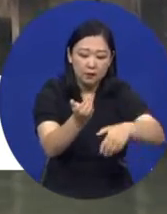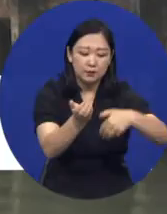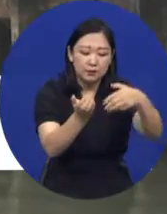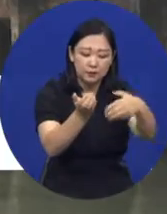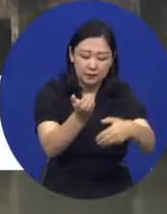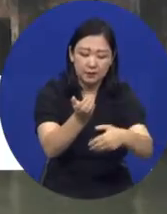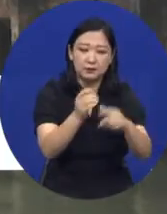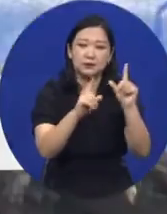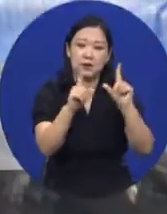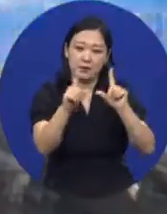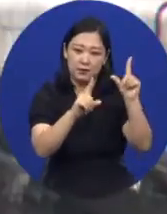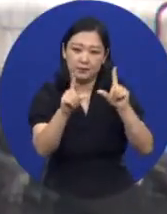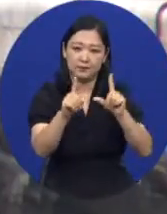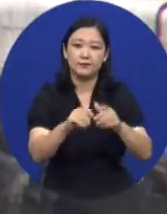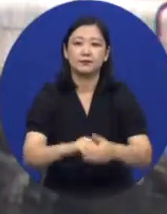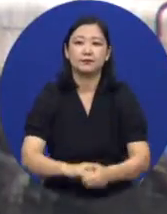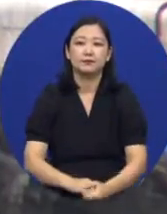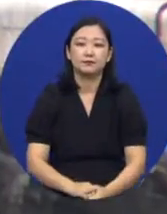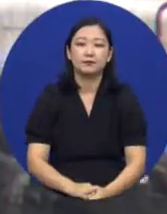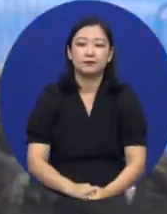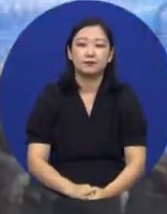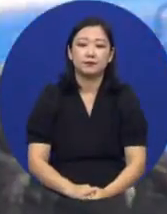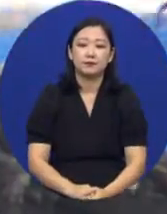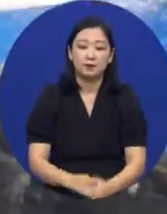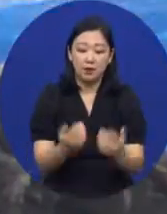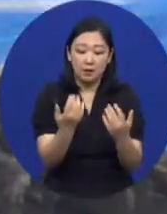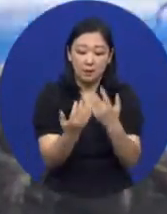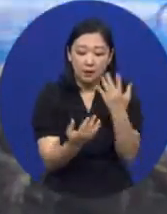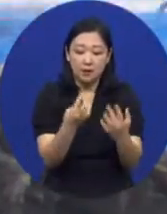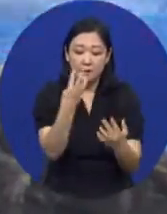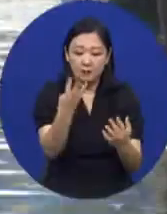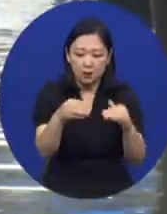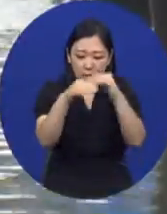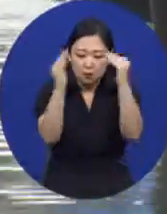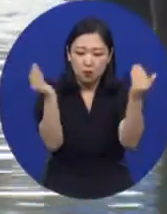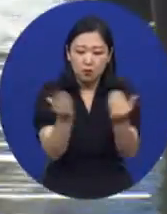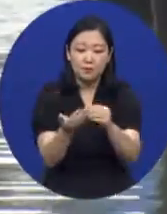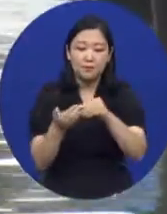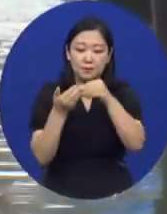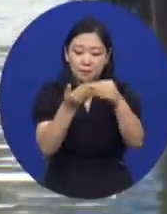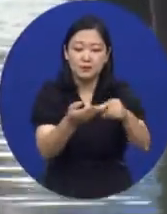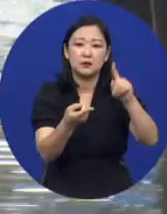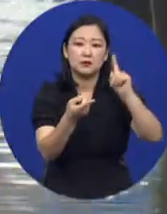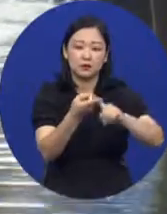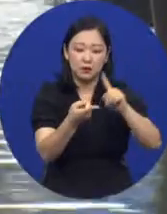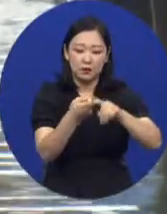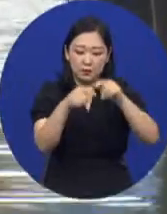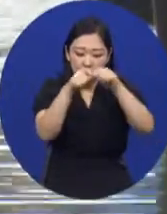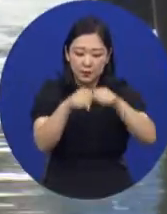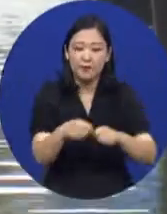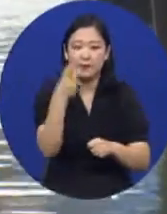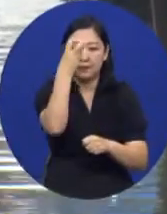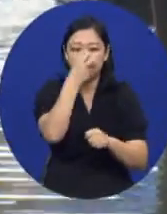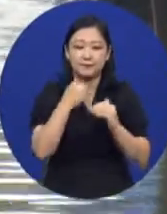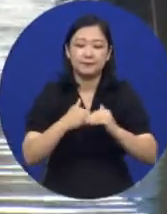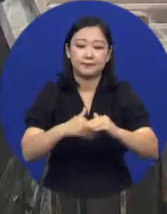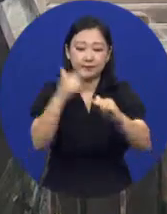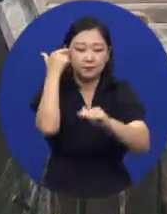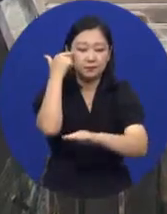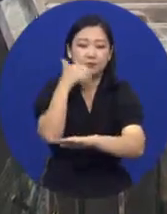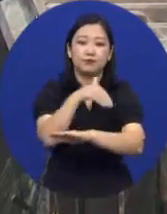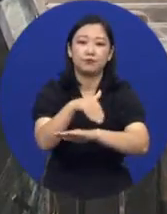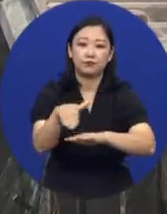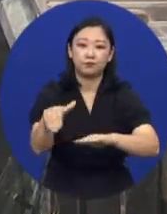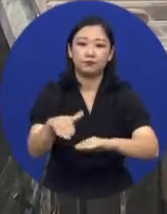있는 상황입니다. 해경은 화재 어선 세 척을 모두 인양하는 대로 정밀 감식을 진행할 예정입니다. MBC